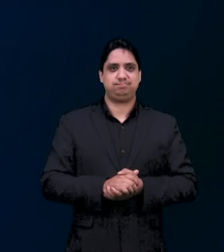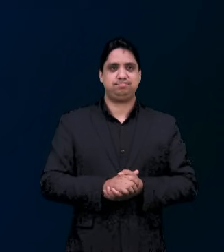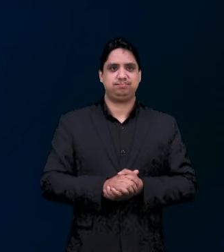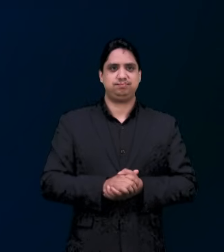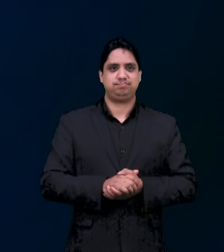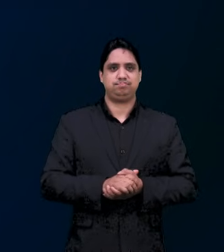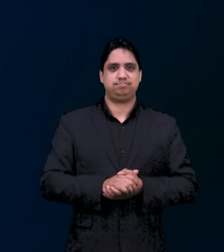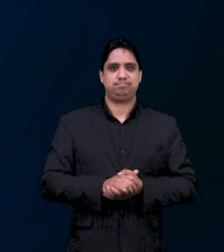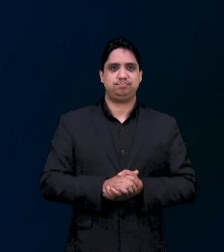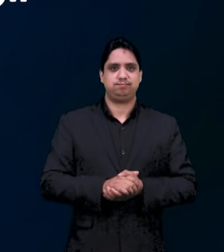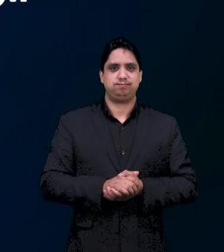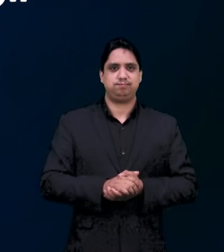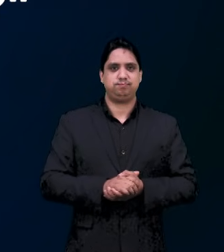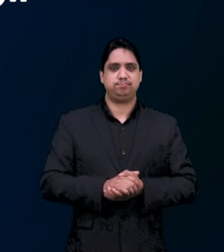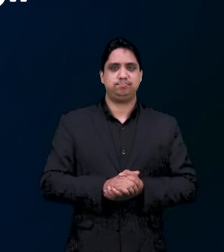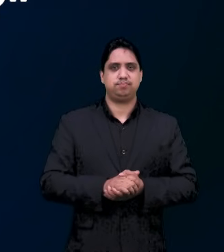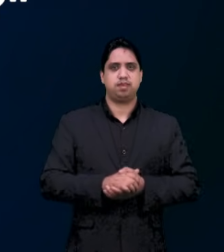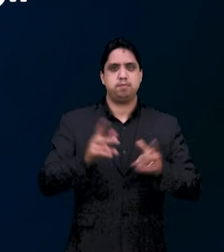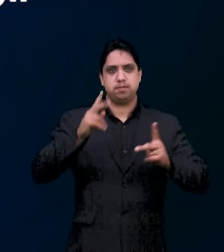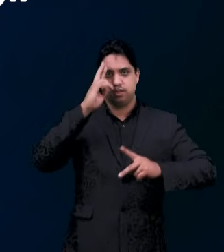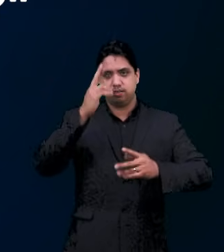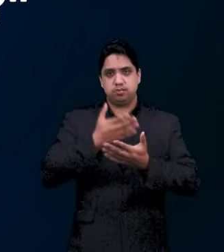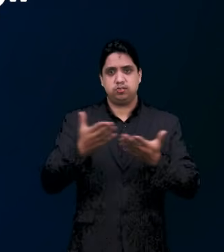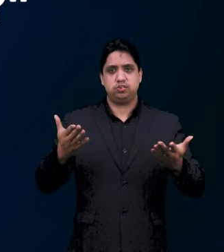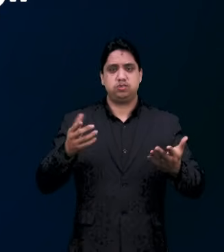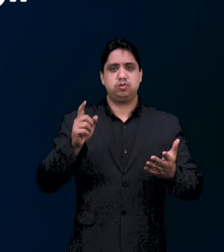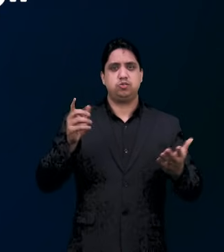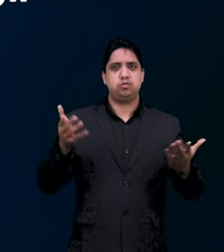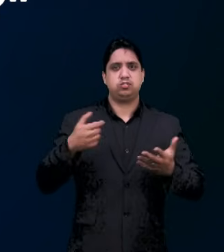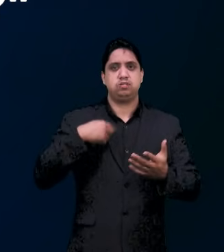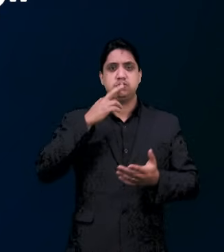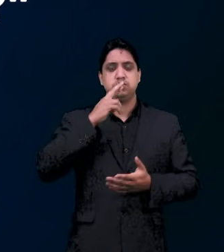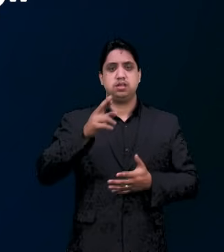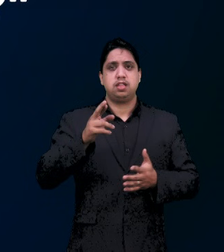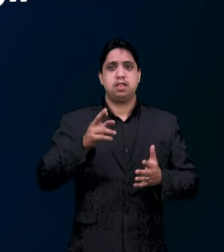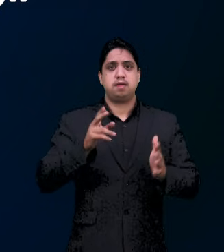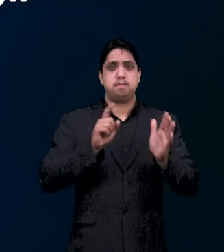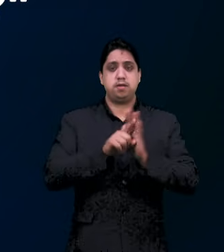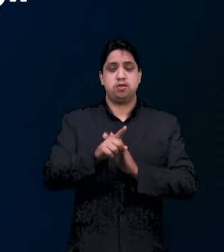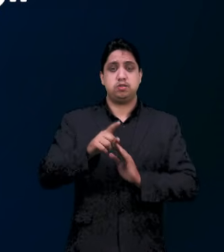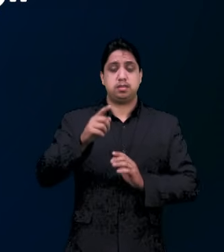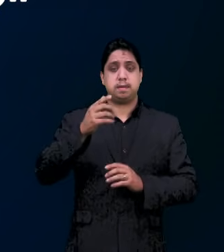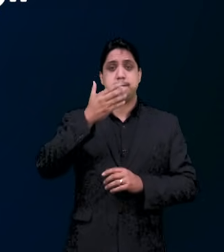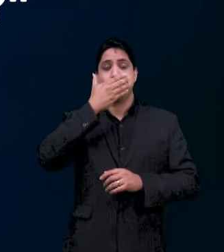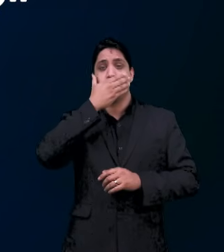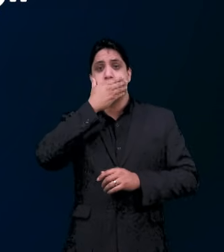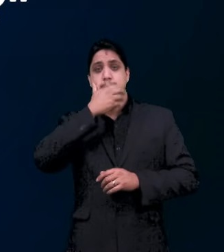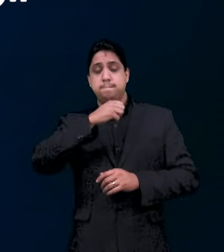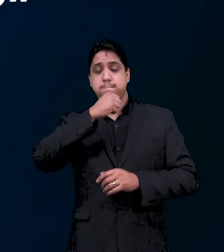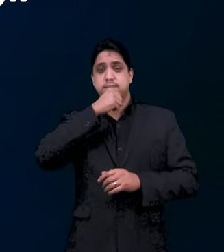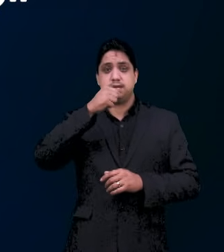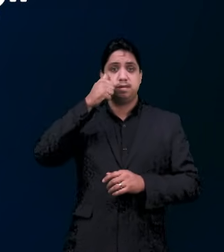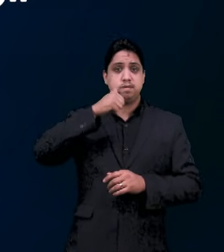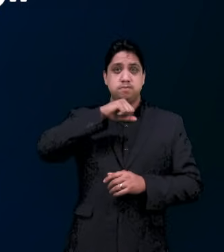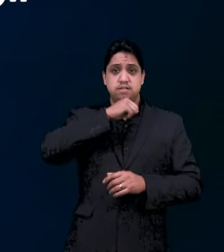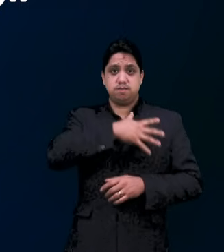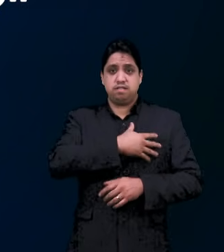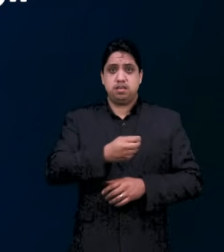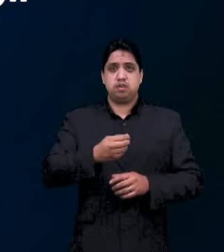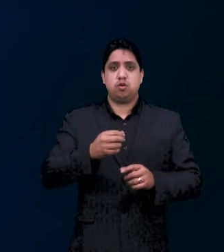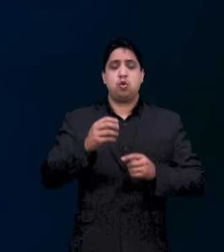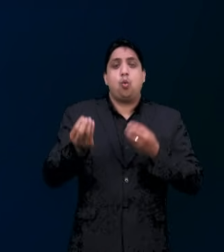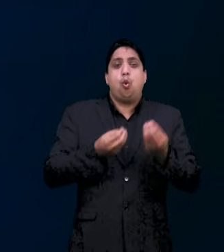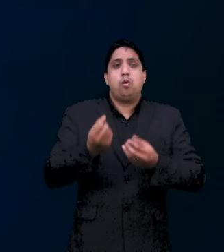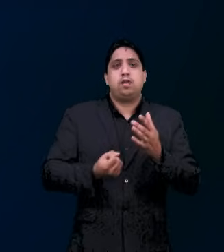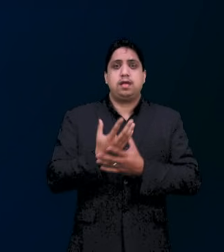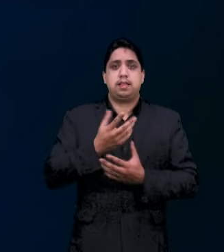Donc, c'est le qui contient la perle du grand prix. Aujourd'hui, je vais répondre à la question pour parents et enfants. Comment